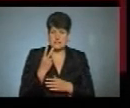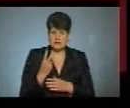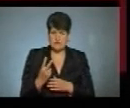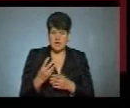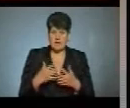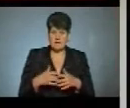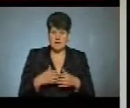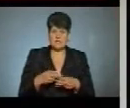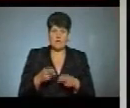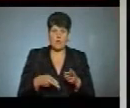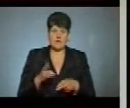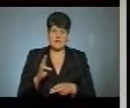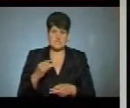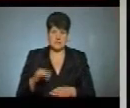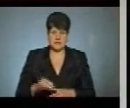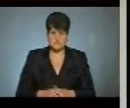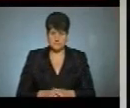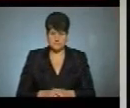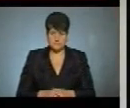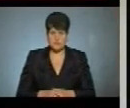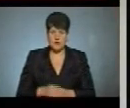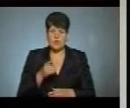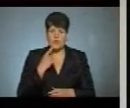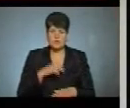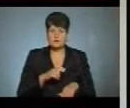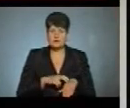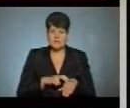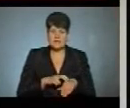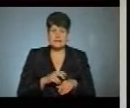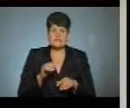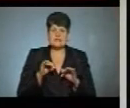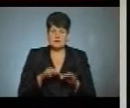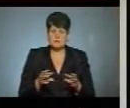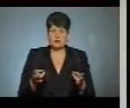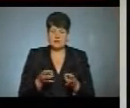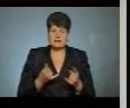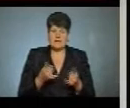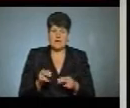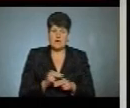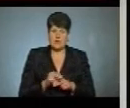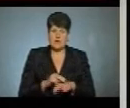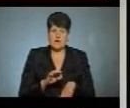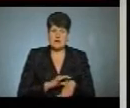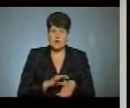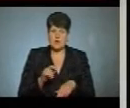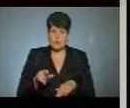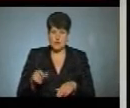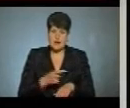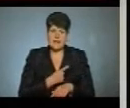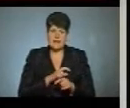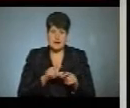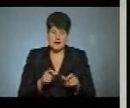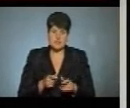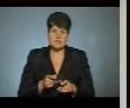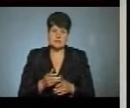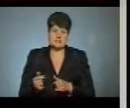в операції. За словами Віталія Гладкого, засобами, необхідними для лікування хворих на коронавірус, лікарня